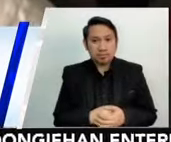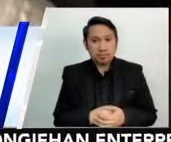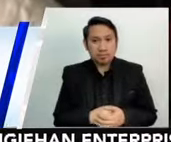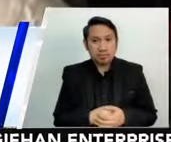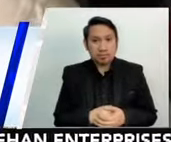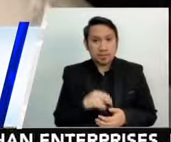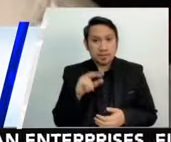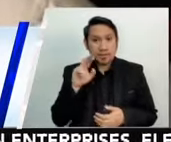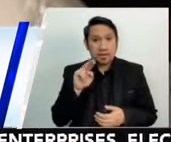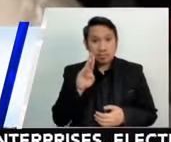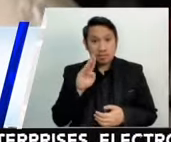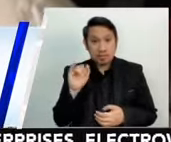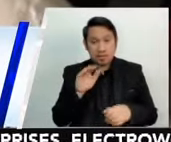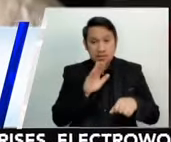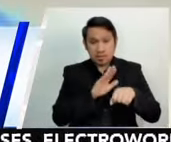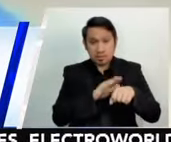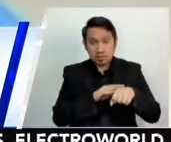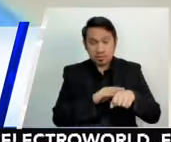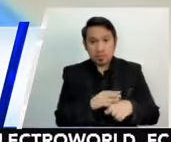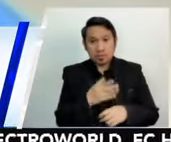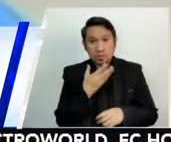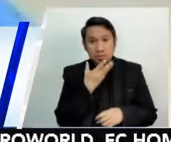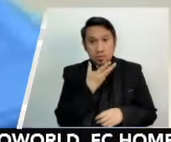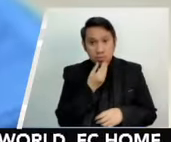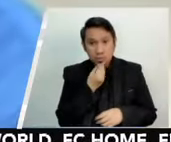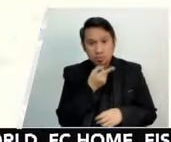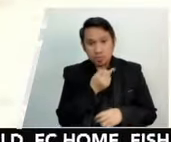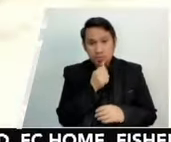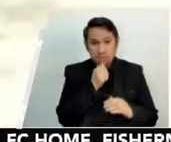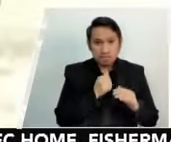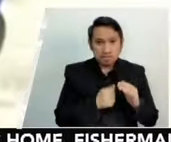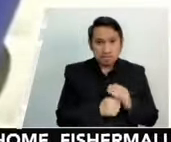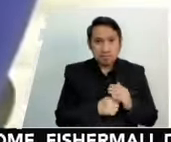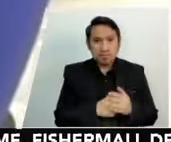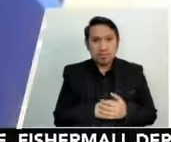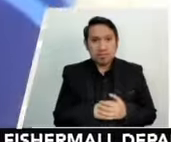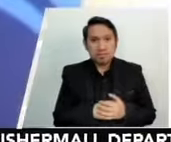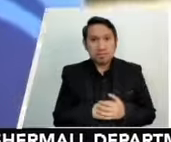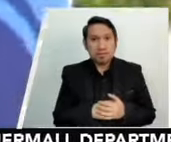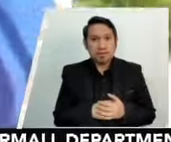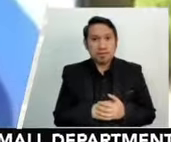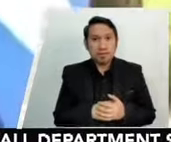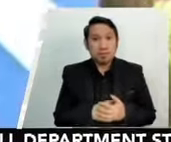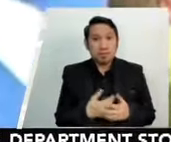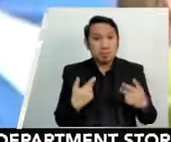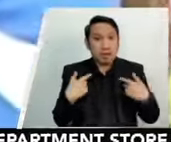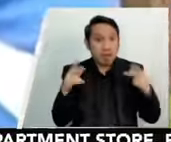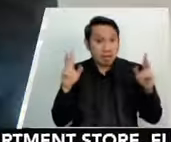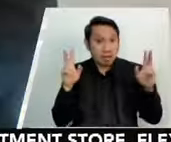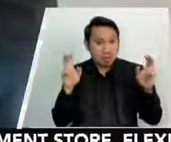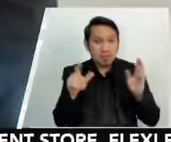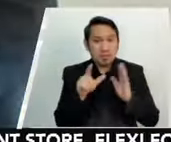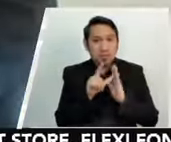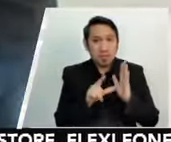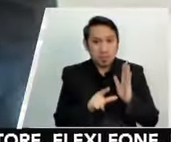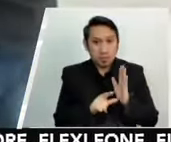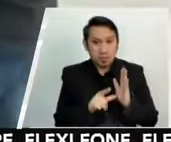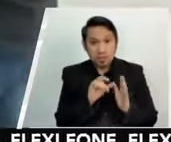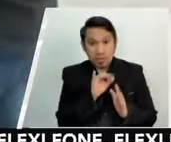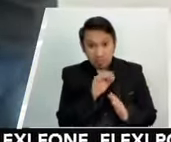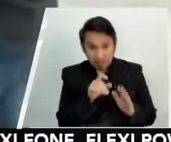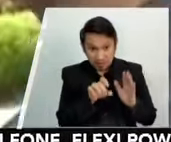sinumang magkakanlong sa pastor. Under the revised penal code, meron tayong tinatawag na kanling of criminal, so pagtatago ng